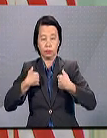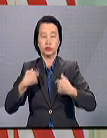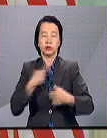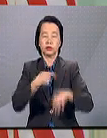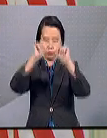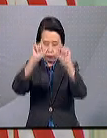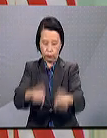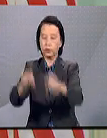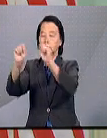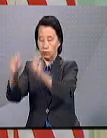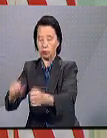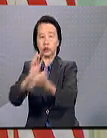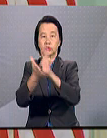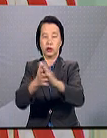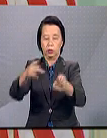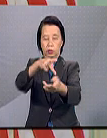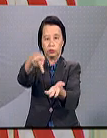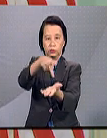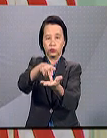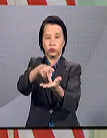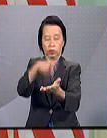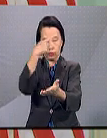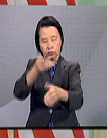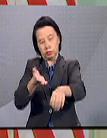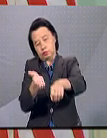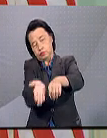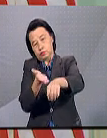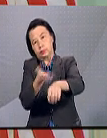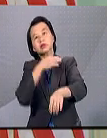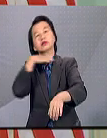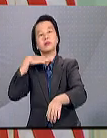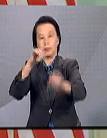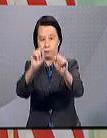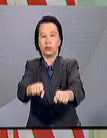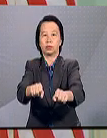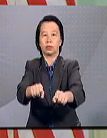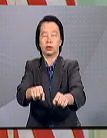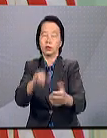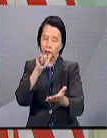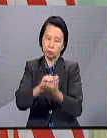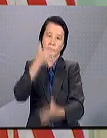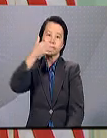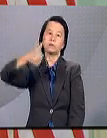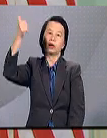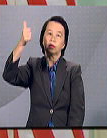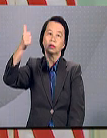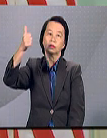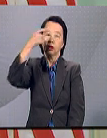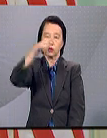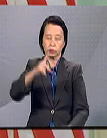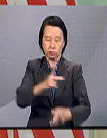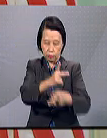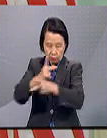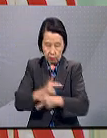kita benarkan untuk dijadikan pusat sembelihan. Sebenarnya yang terbaik, yang mudahnya untuk